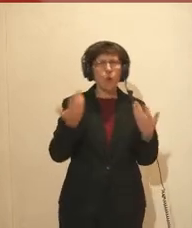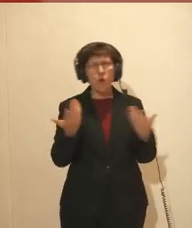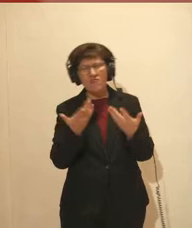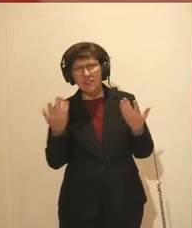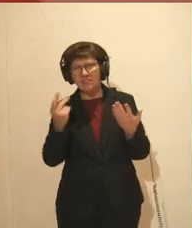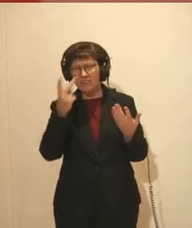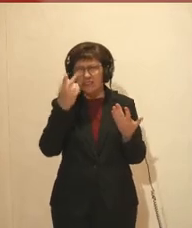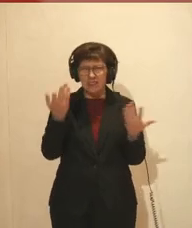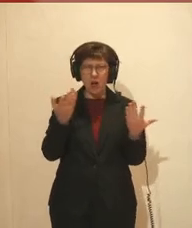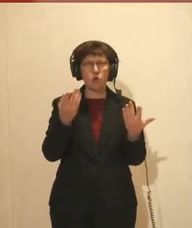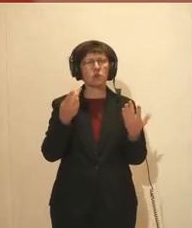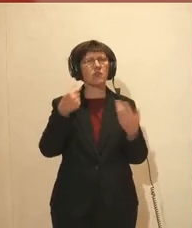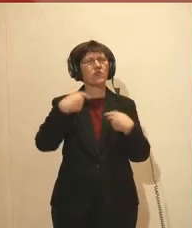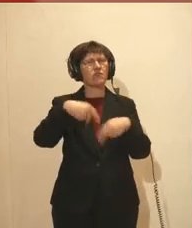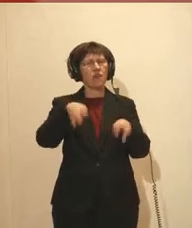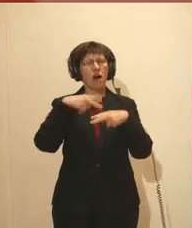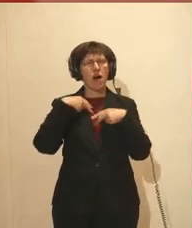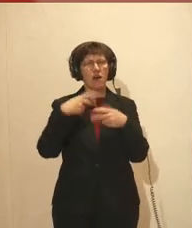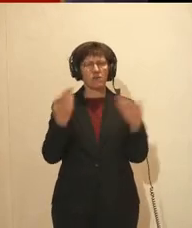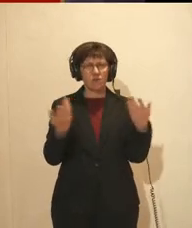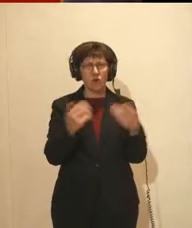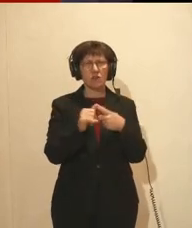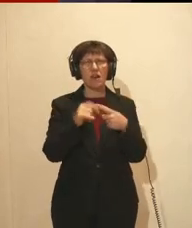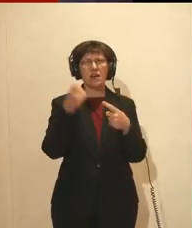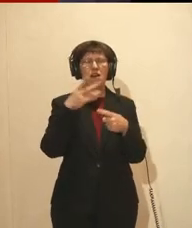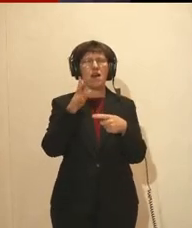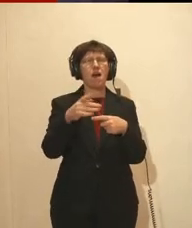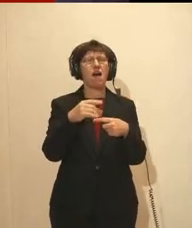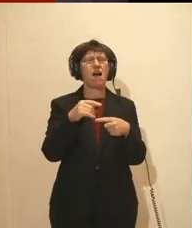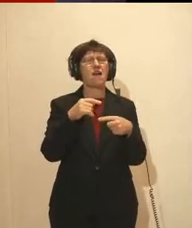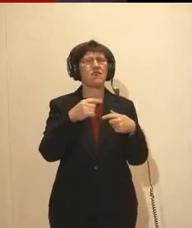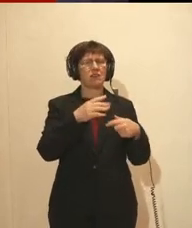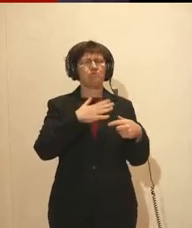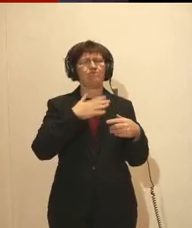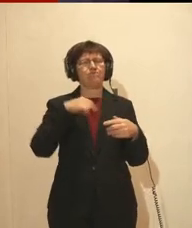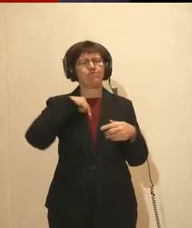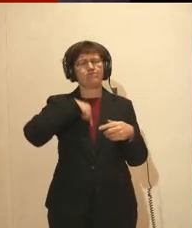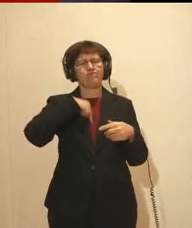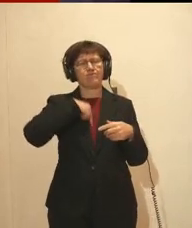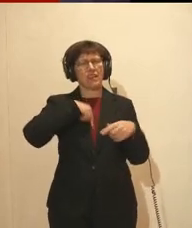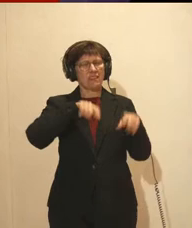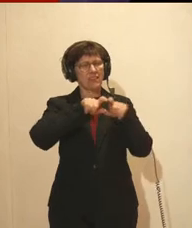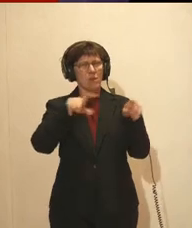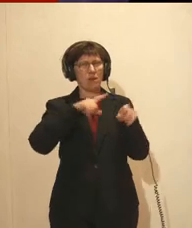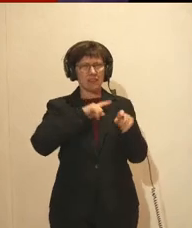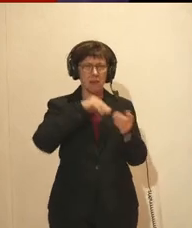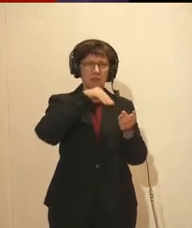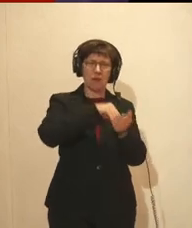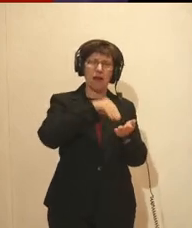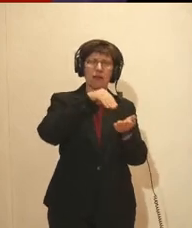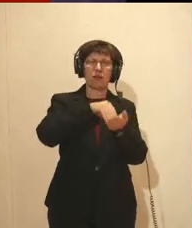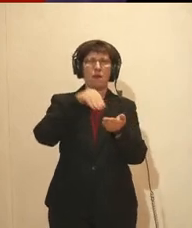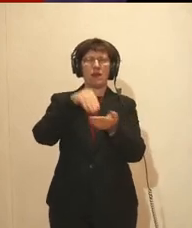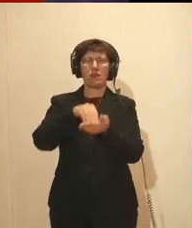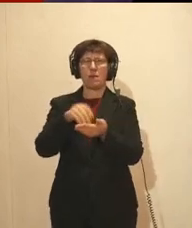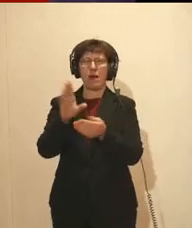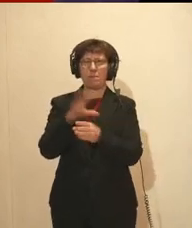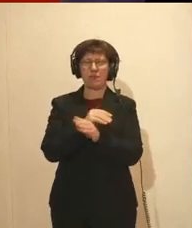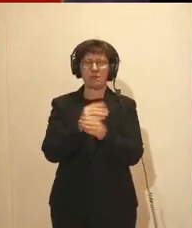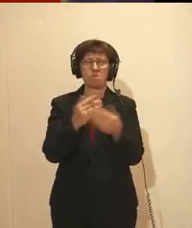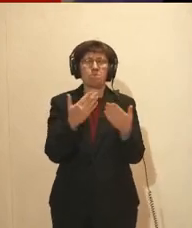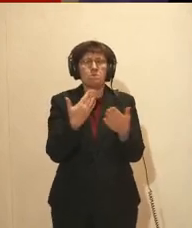meisten da war eine antwort natürlich eure herzens themen und die sessions in denen ihr auch teilzeit deswegen